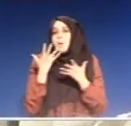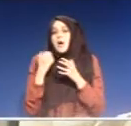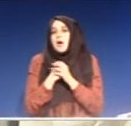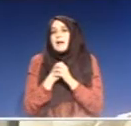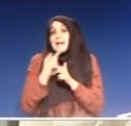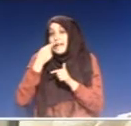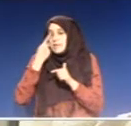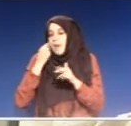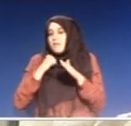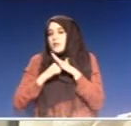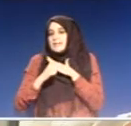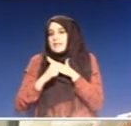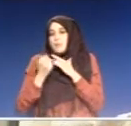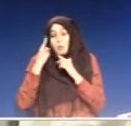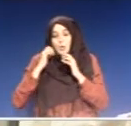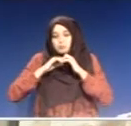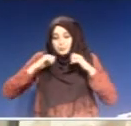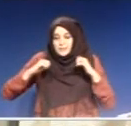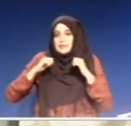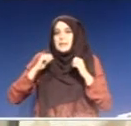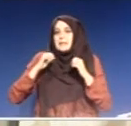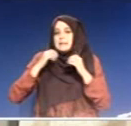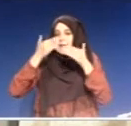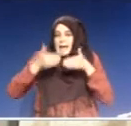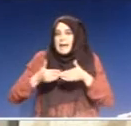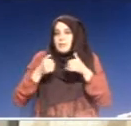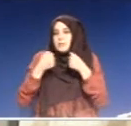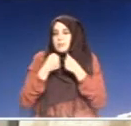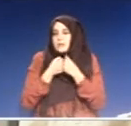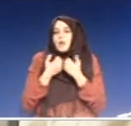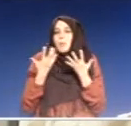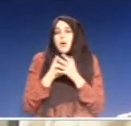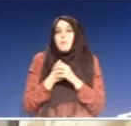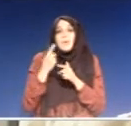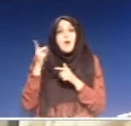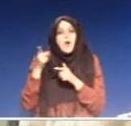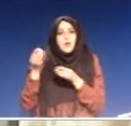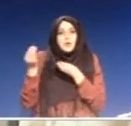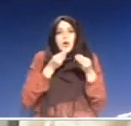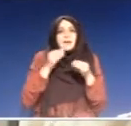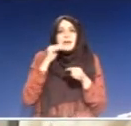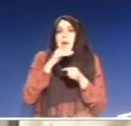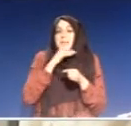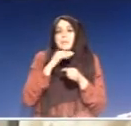الخبرة العقارية أولا في التعجيل بالحل. نعم،